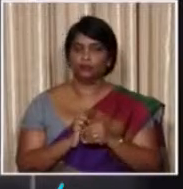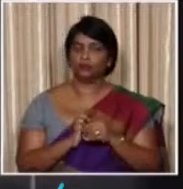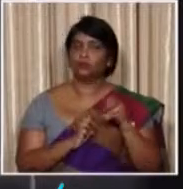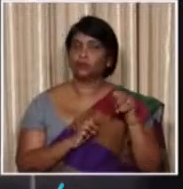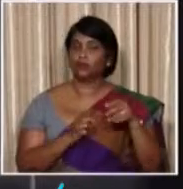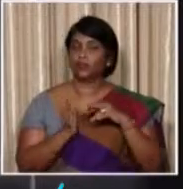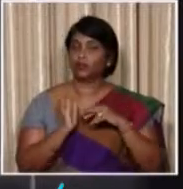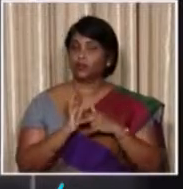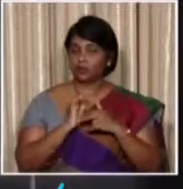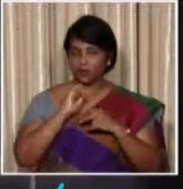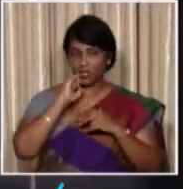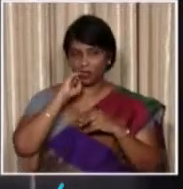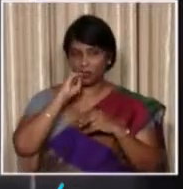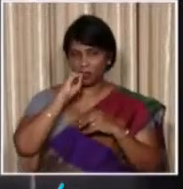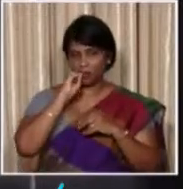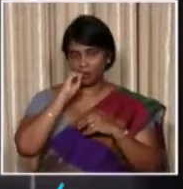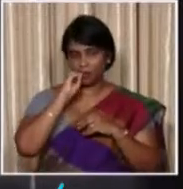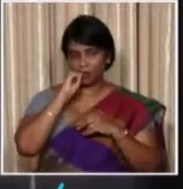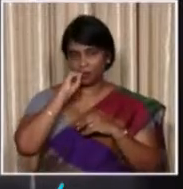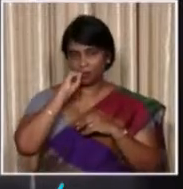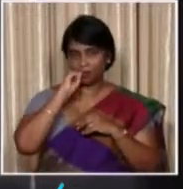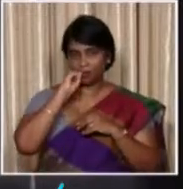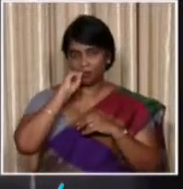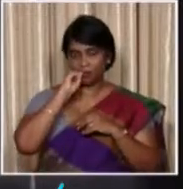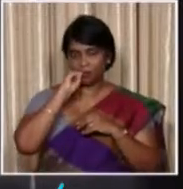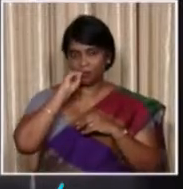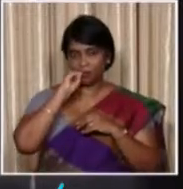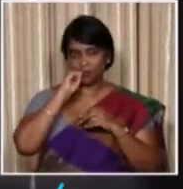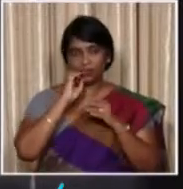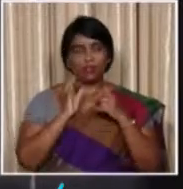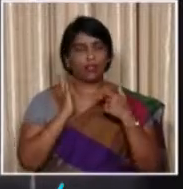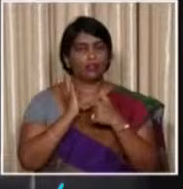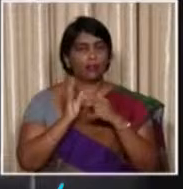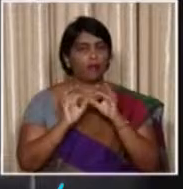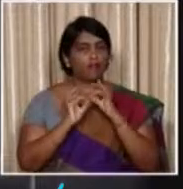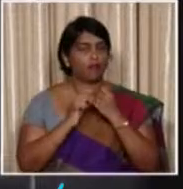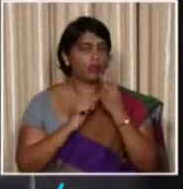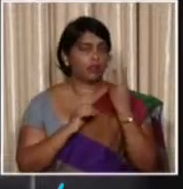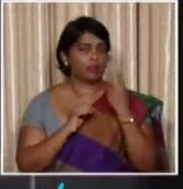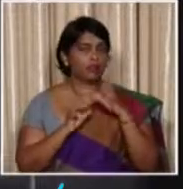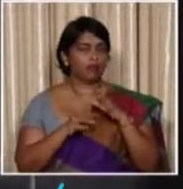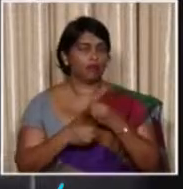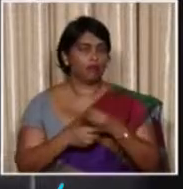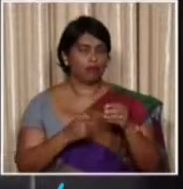ව්‍යාපෘතිය ක්‍රියාත්මක වීම හරහා තන්තිරිමලයේ පවුල් 2000ක් පවන ආතන් වීමට